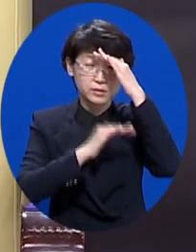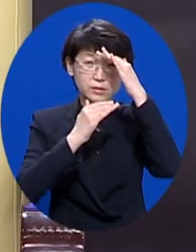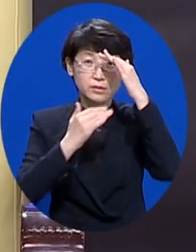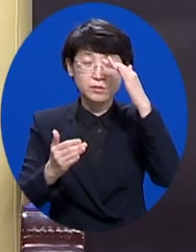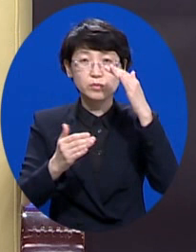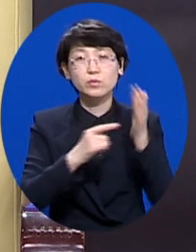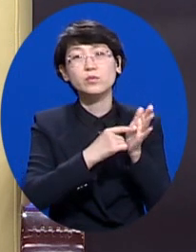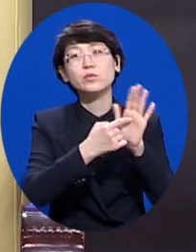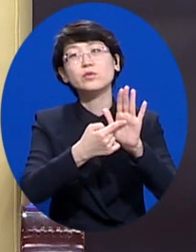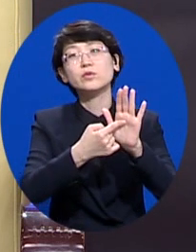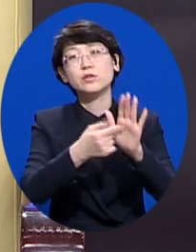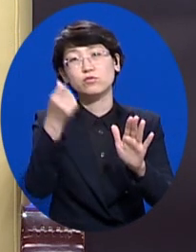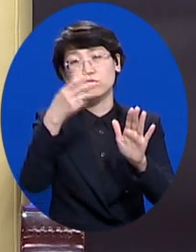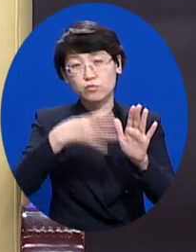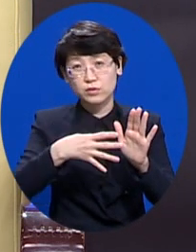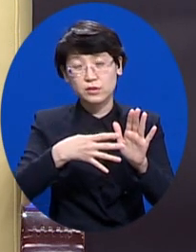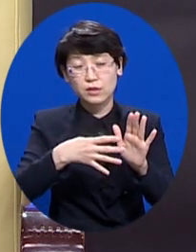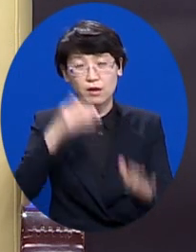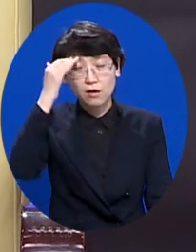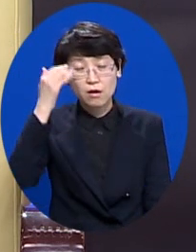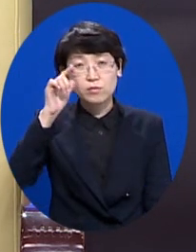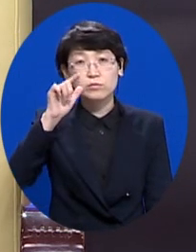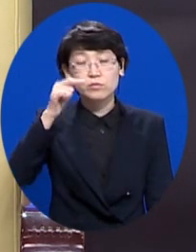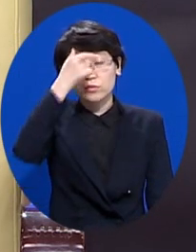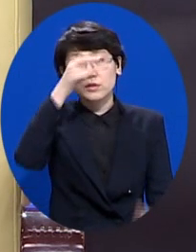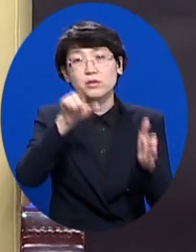기독교인 수가 800만에 이르고 전 세계의 기독교인 수가 얼마나